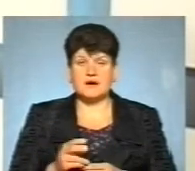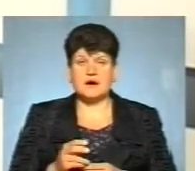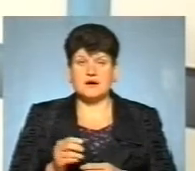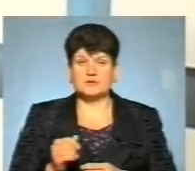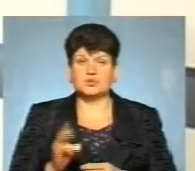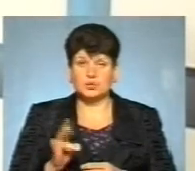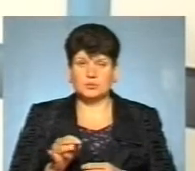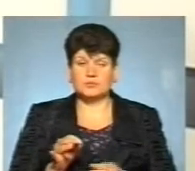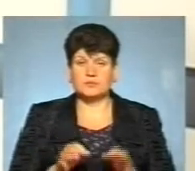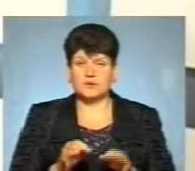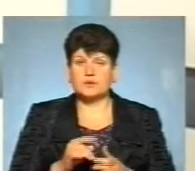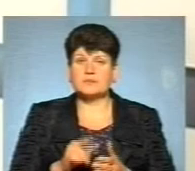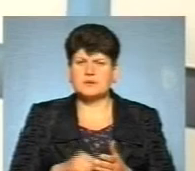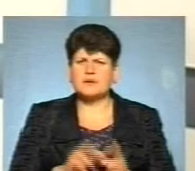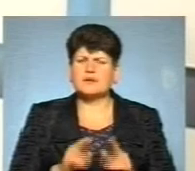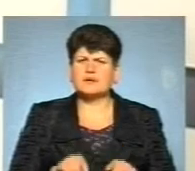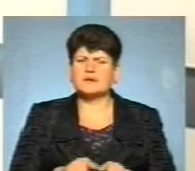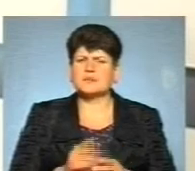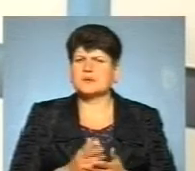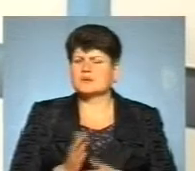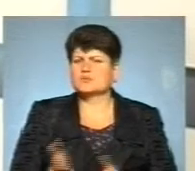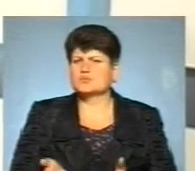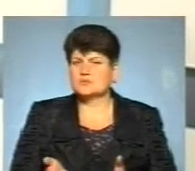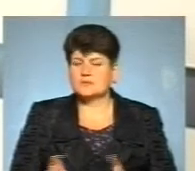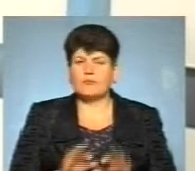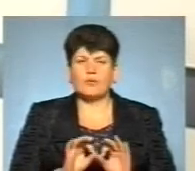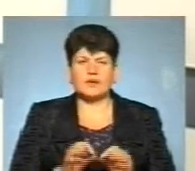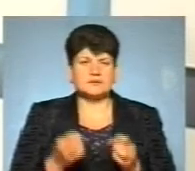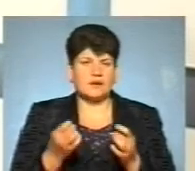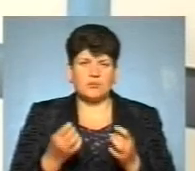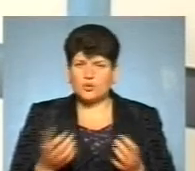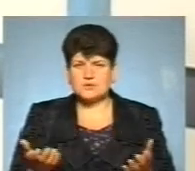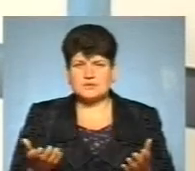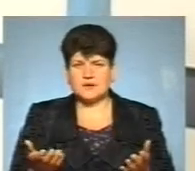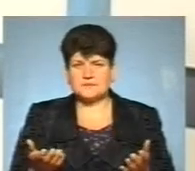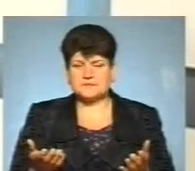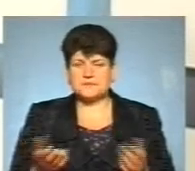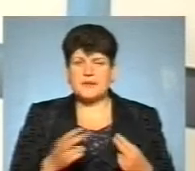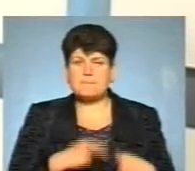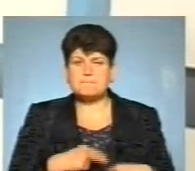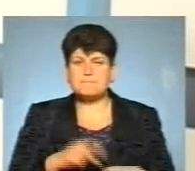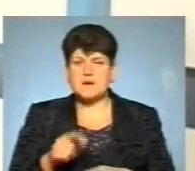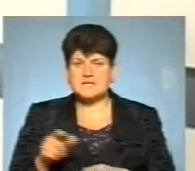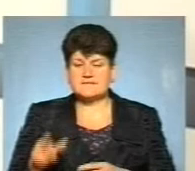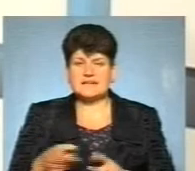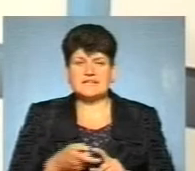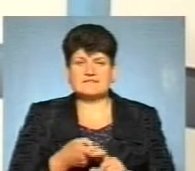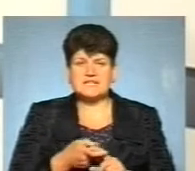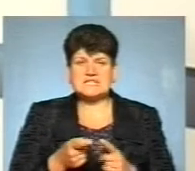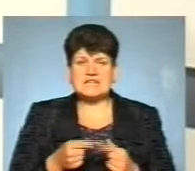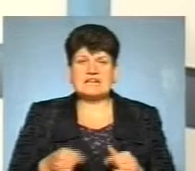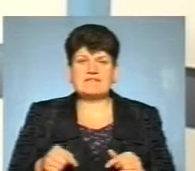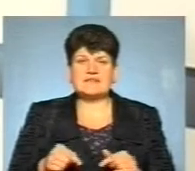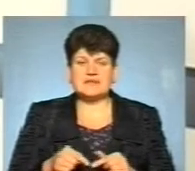Ну, природне питання, як так має бути. Пояснення дуже просте. Працівники інфекційних